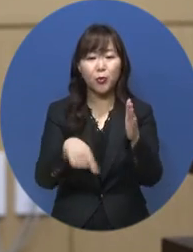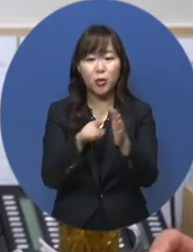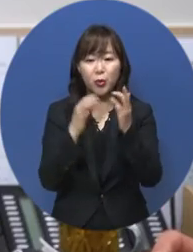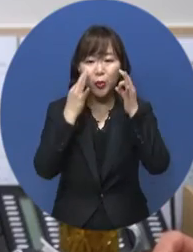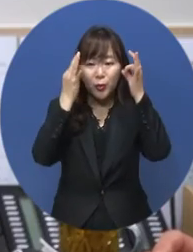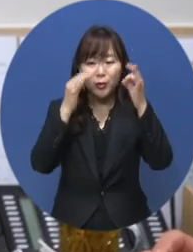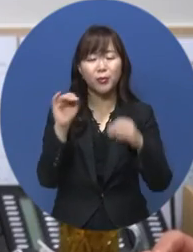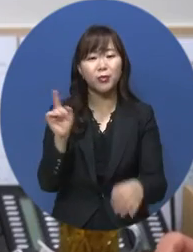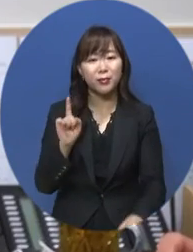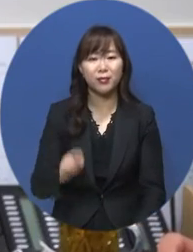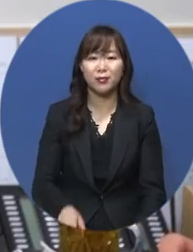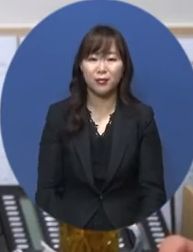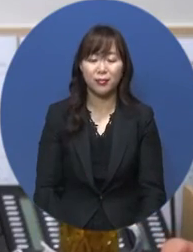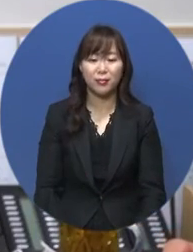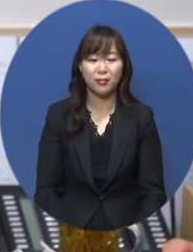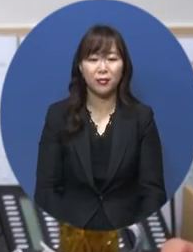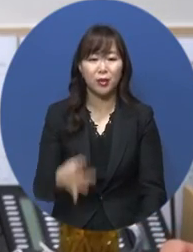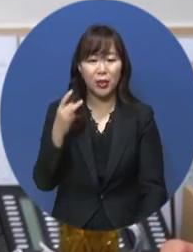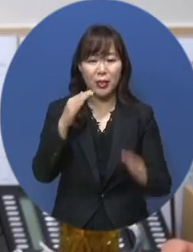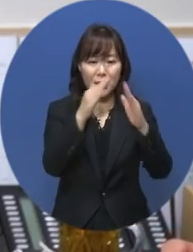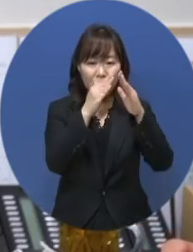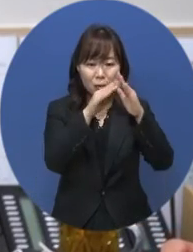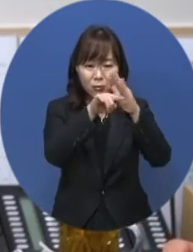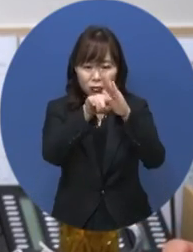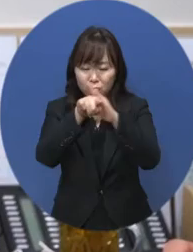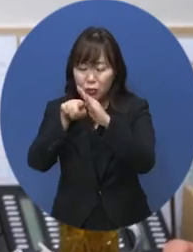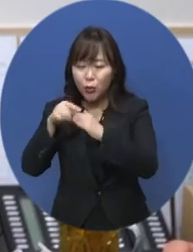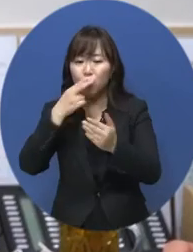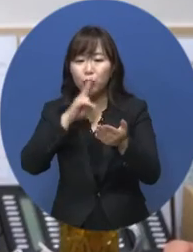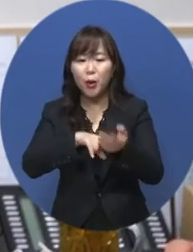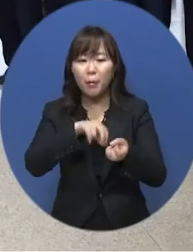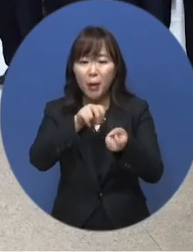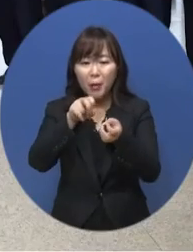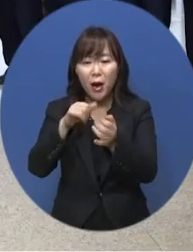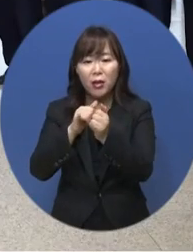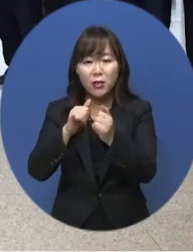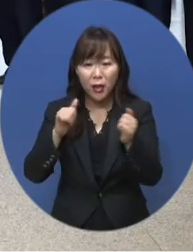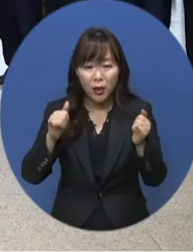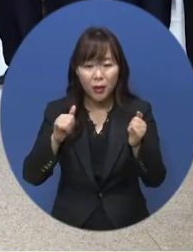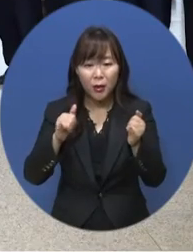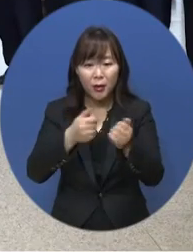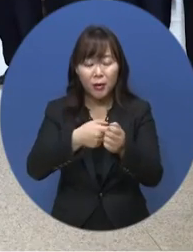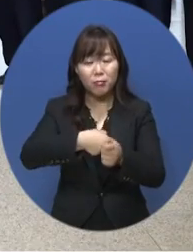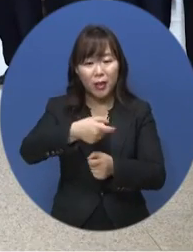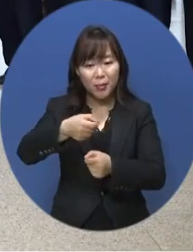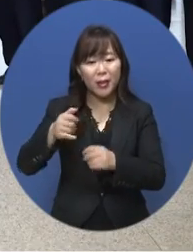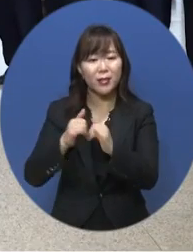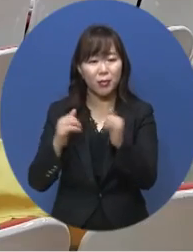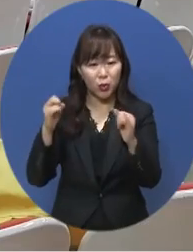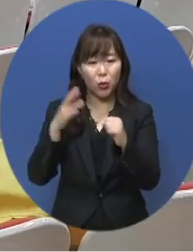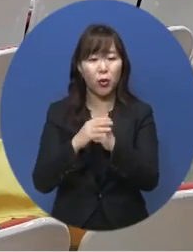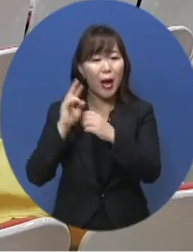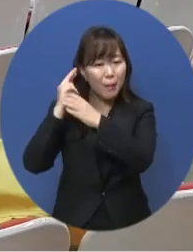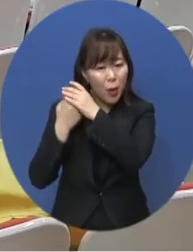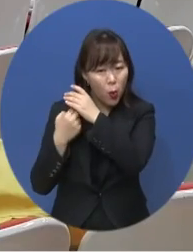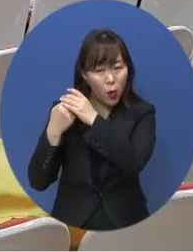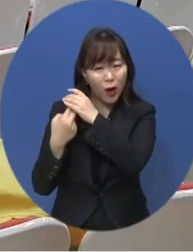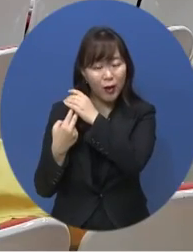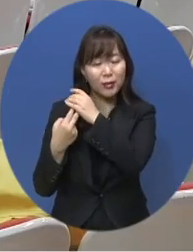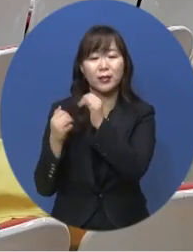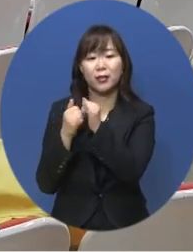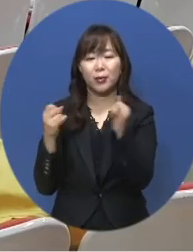하고 있는지. 기존에 이게 이제 집집마다 다니는 뭐 우편부, 우편 배달 하는 분들이나 또는